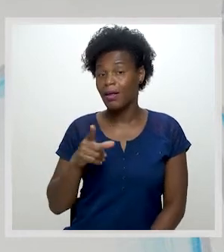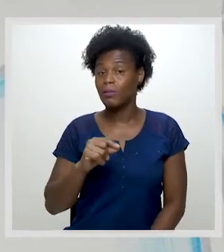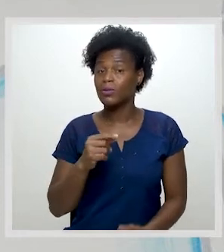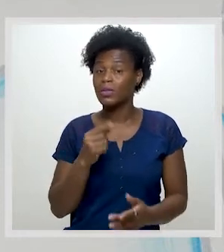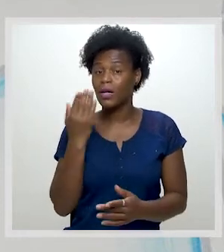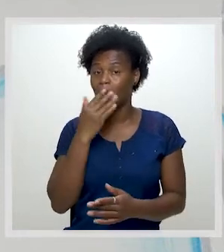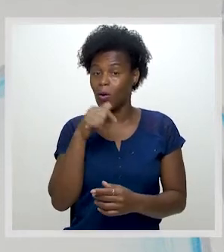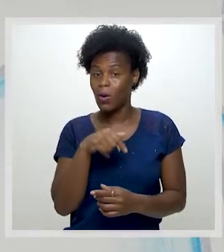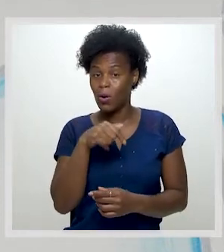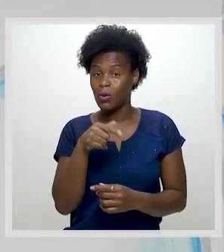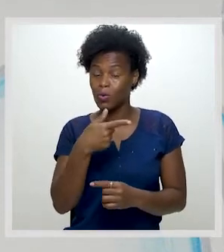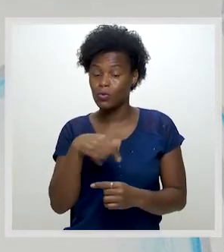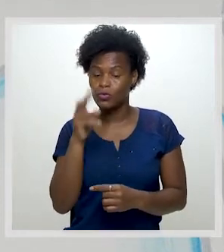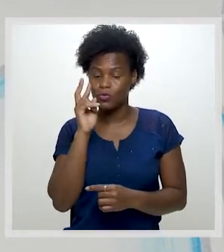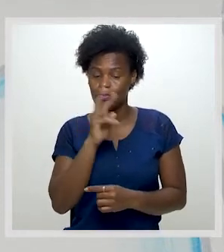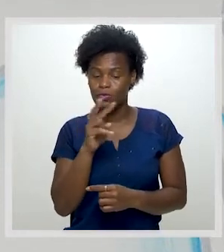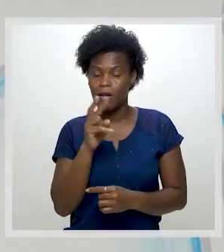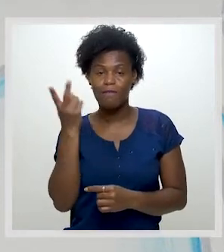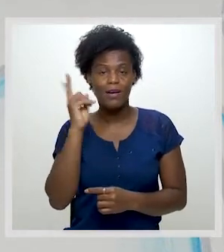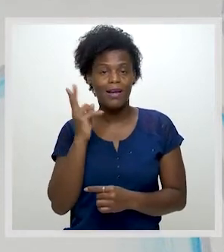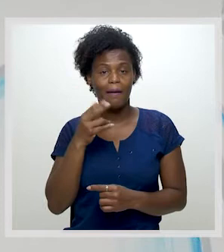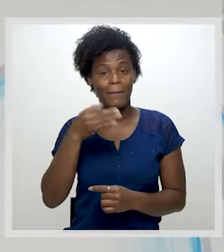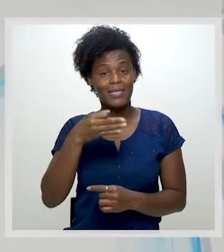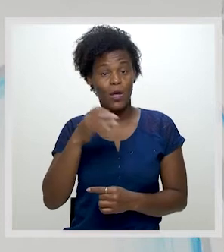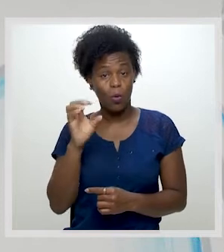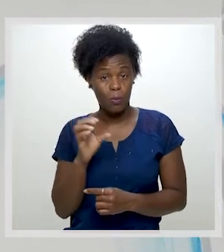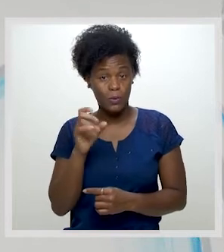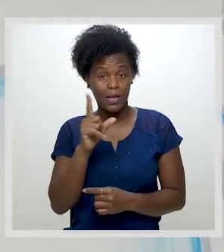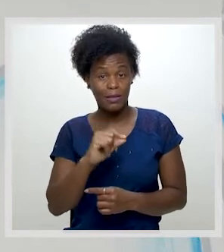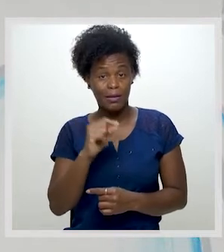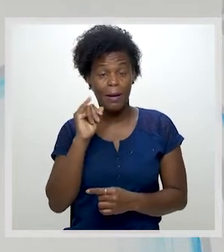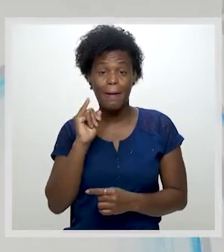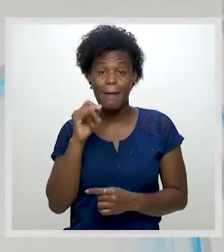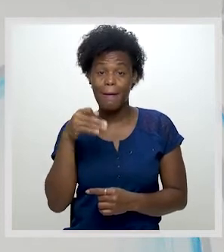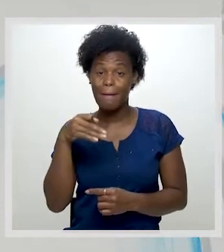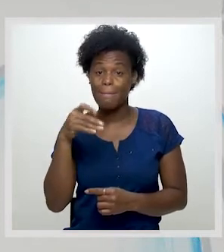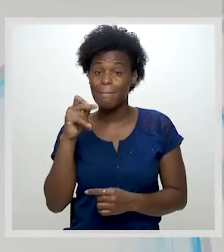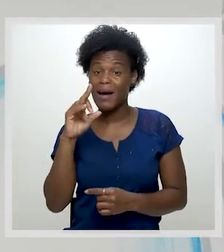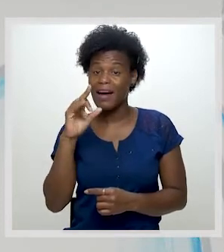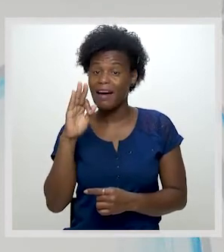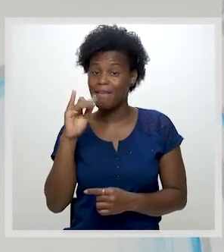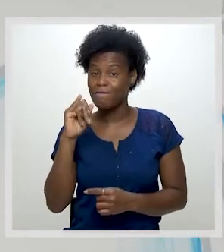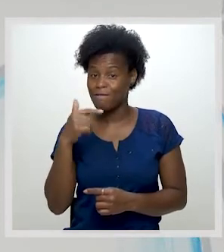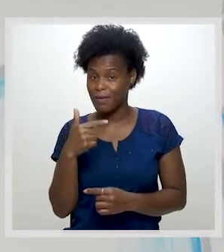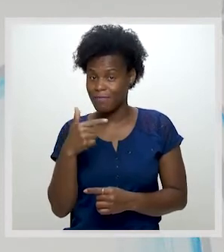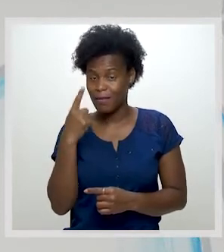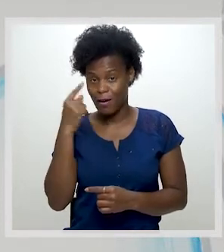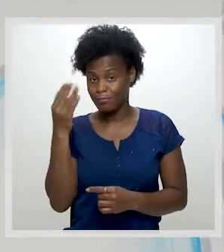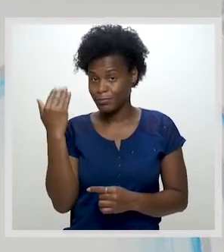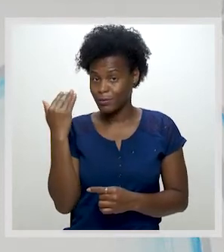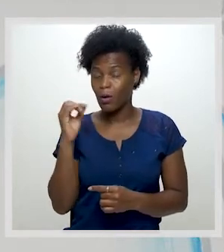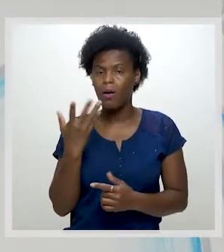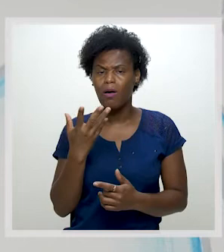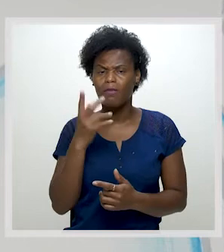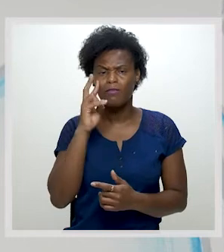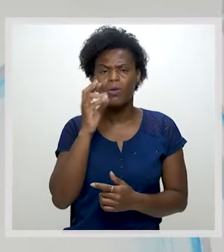contenus linguistiques, nous allons voir aujourd'hui les valeurs du passé composé et de l'imparfait, c'est-à-dire quand nous allons utiliser